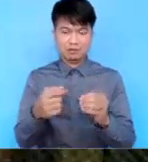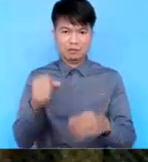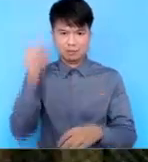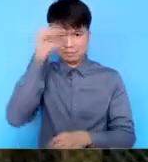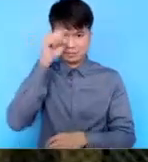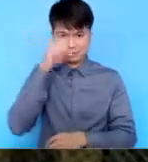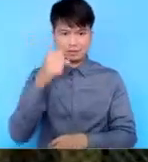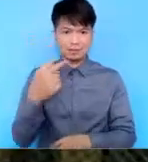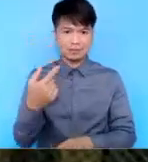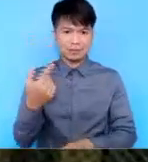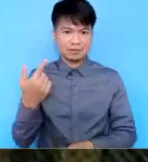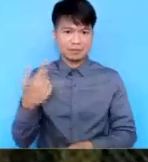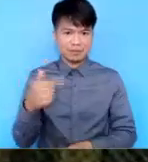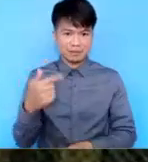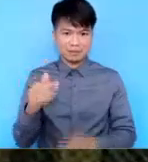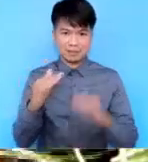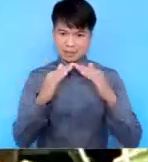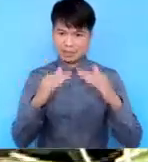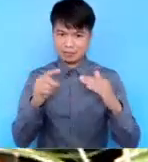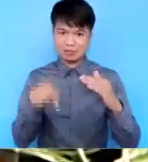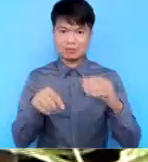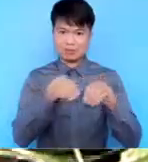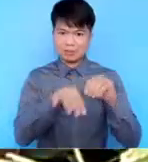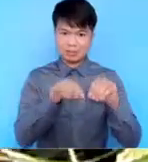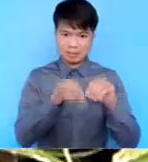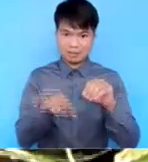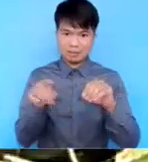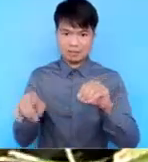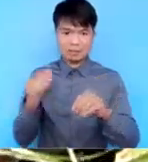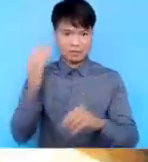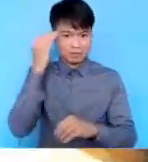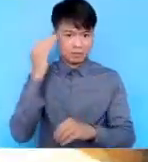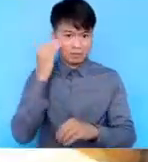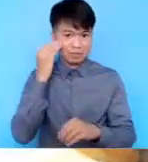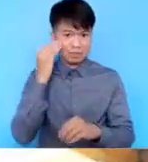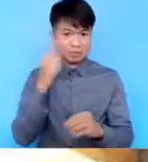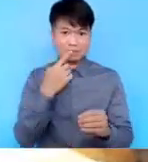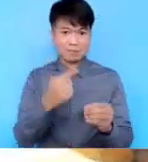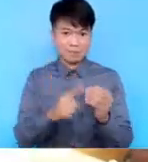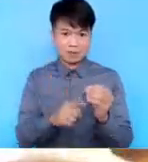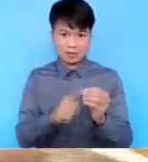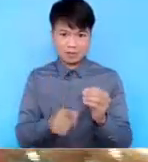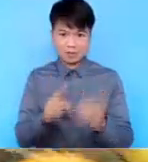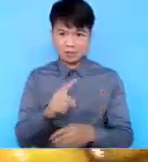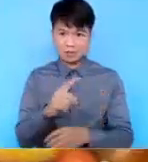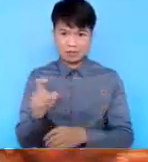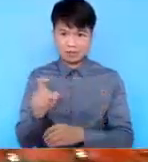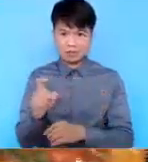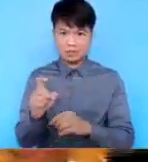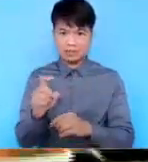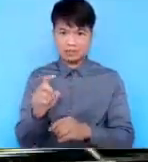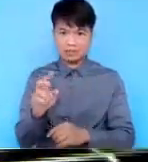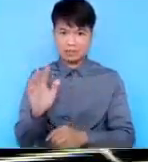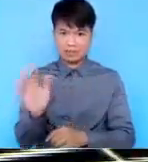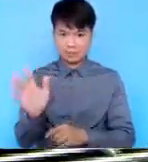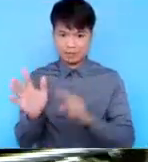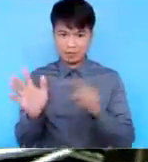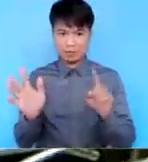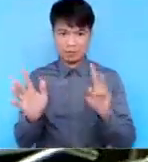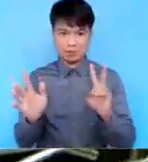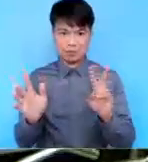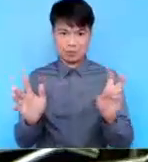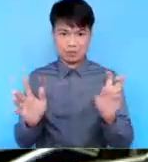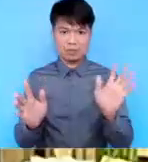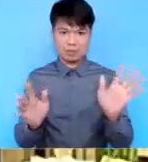Department. Mabibili ang Korean tomatoes sa halagang 150 to 250 pesos. Compare po sa lasa niya